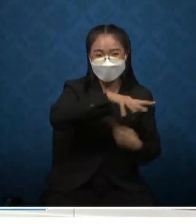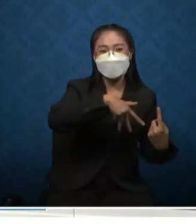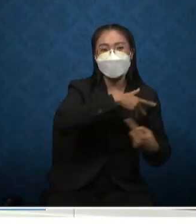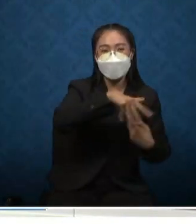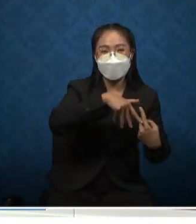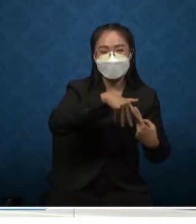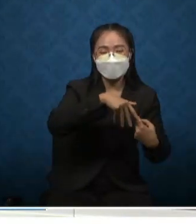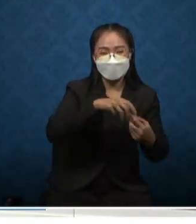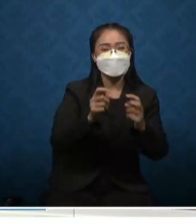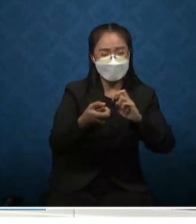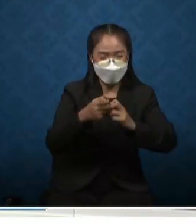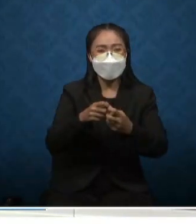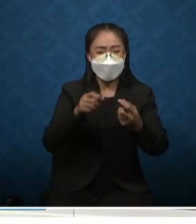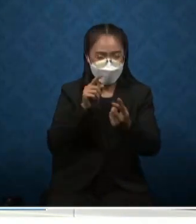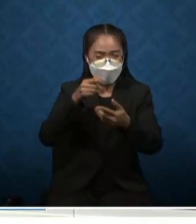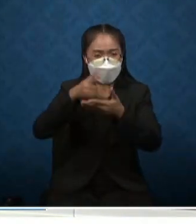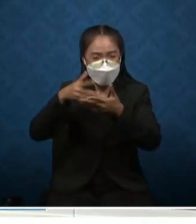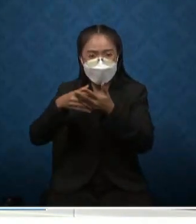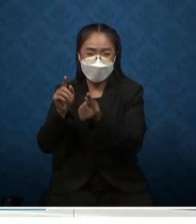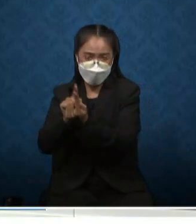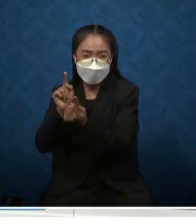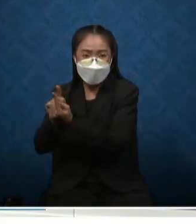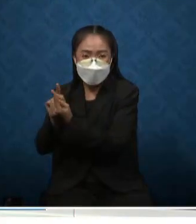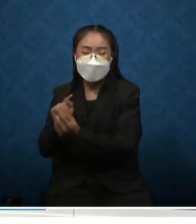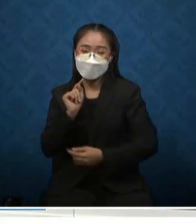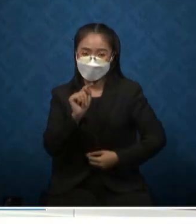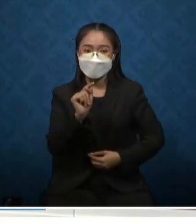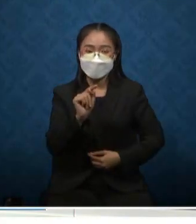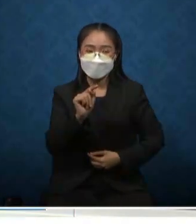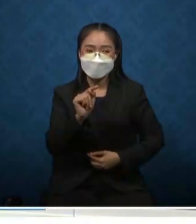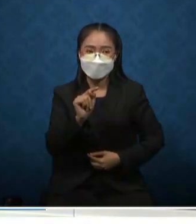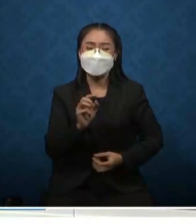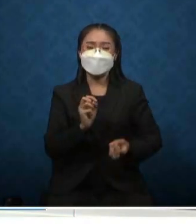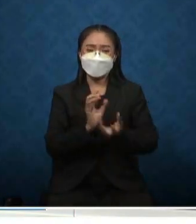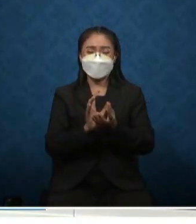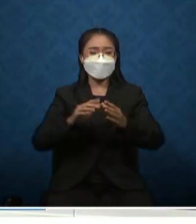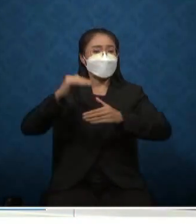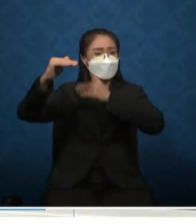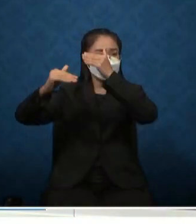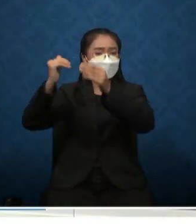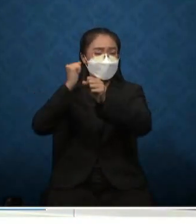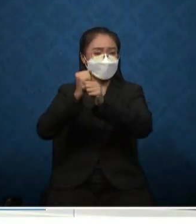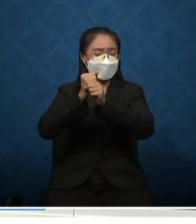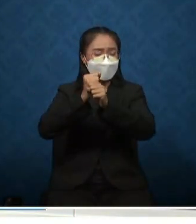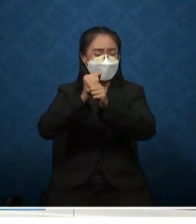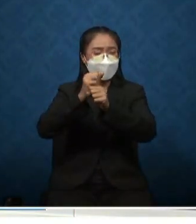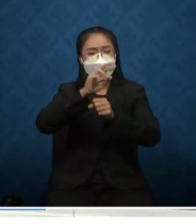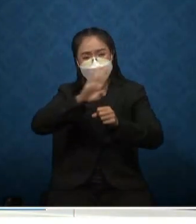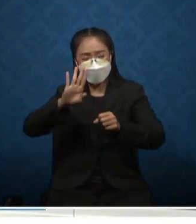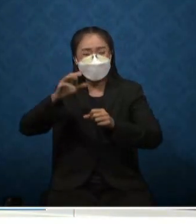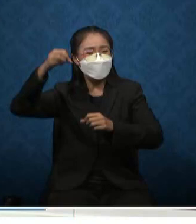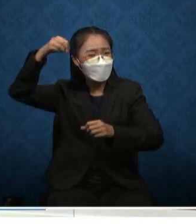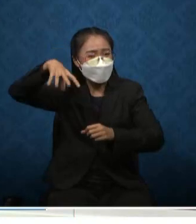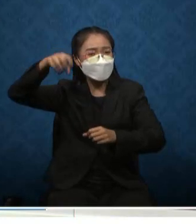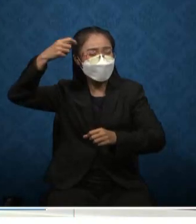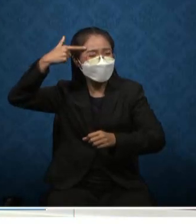ซึ่งจากปัญหาอุปสรรคในด้านต่างๆนี้ได้ส่งผลให้การพัฒนาระบบโครงข่ายไฟฟ้าอัจฉริยะสามารถผลิต